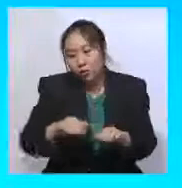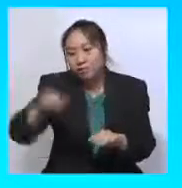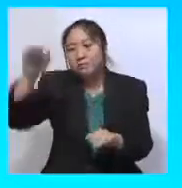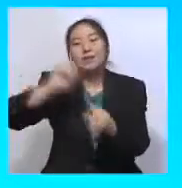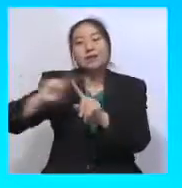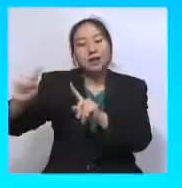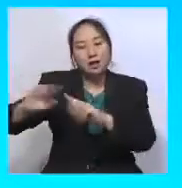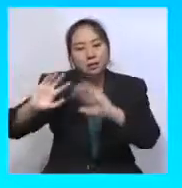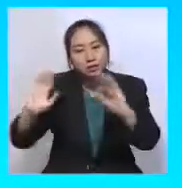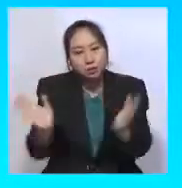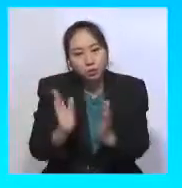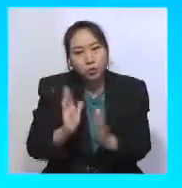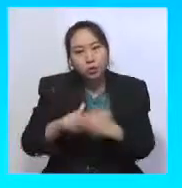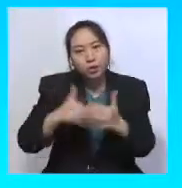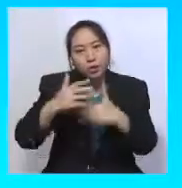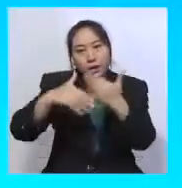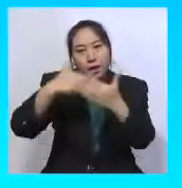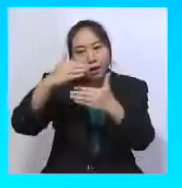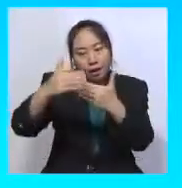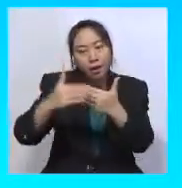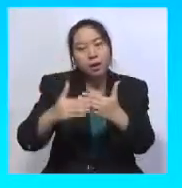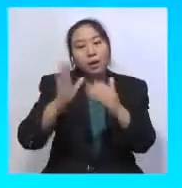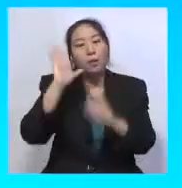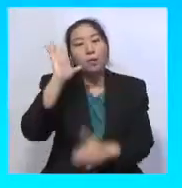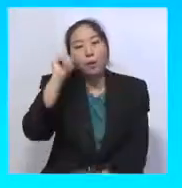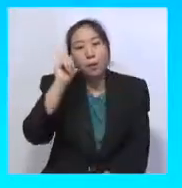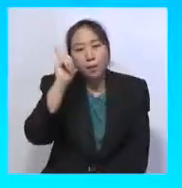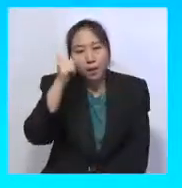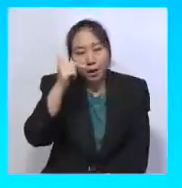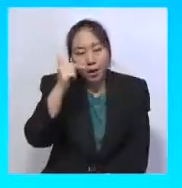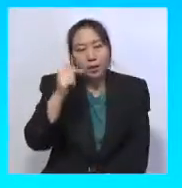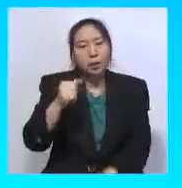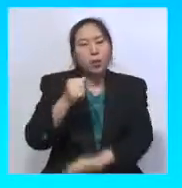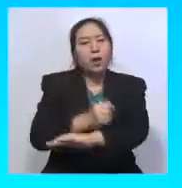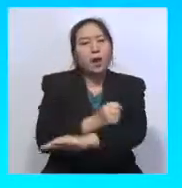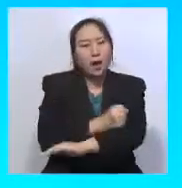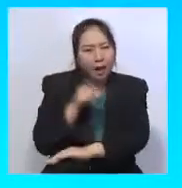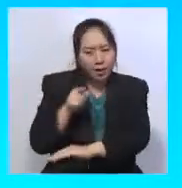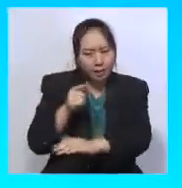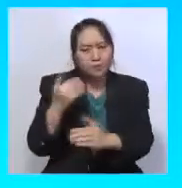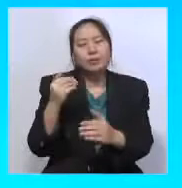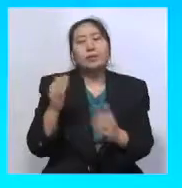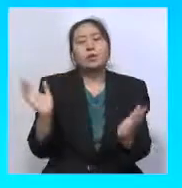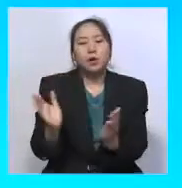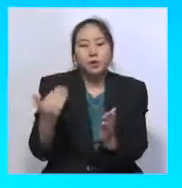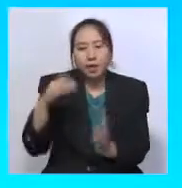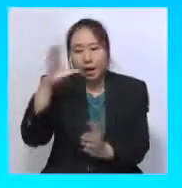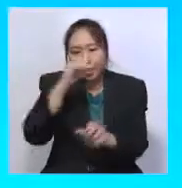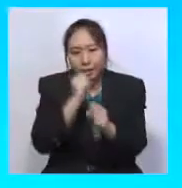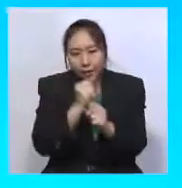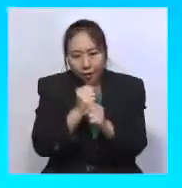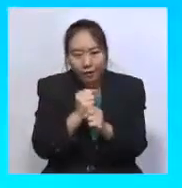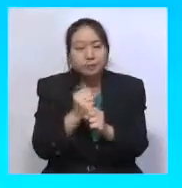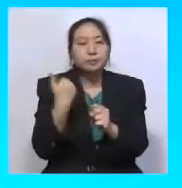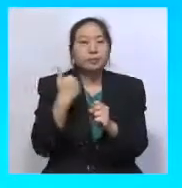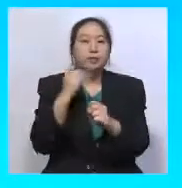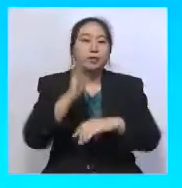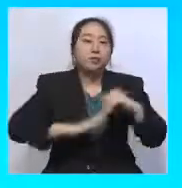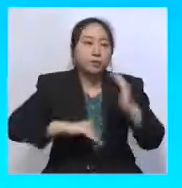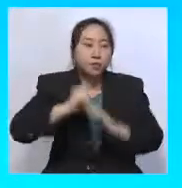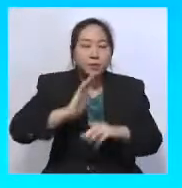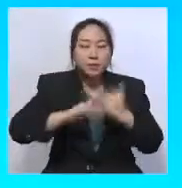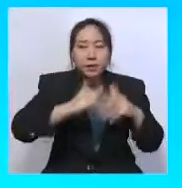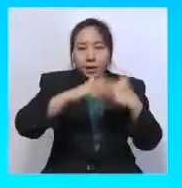เพื่อที่จะสนับสนุนการพัฒนาศักยภาพของคุณพ่อคุณแม่ที่อยู่ในวัยแรงงานด้วยมีการจัดหางานการพัฒนาทักษะ